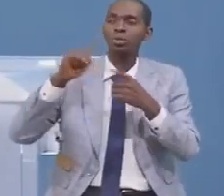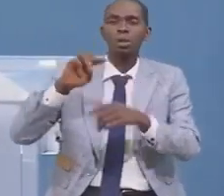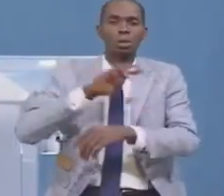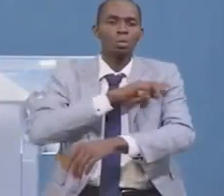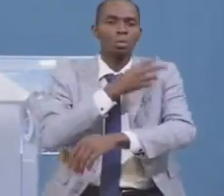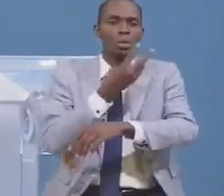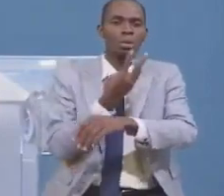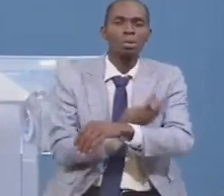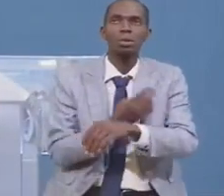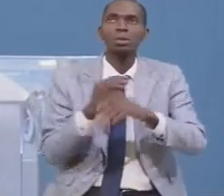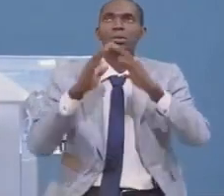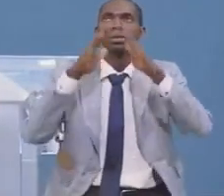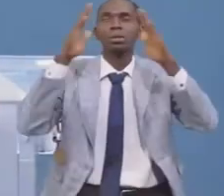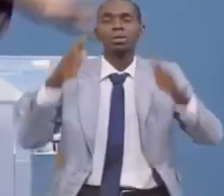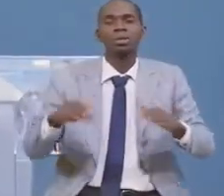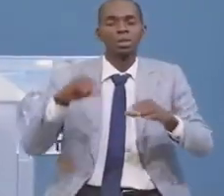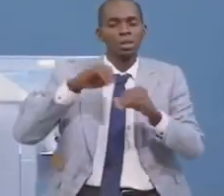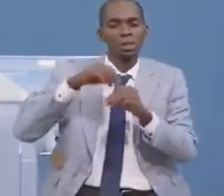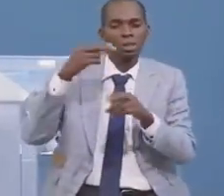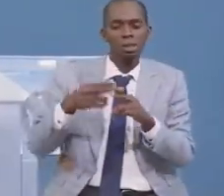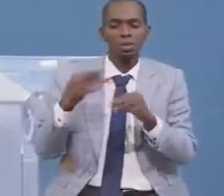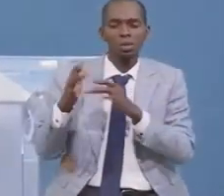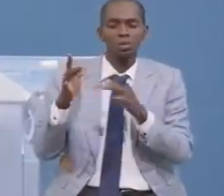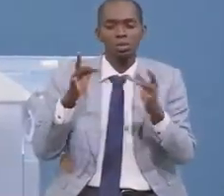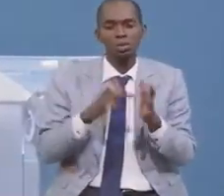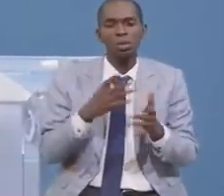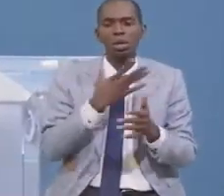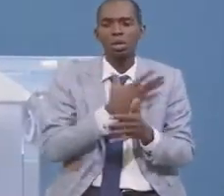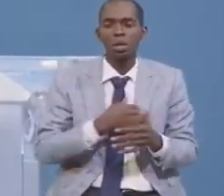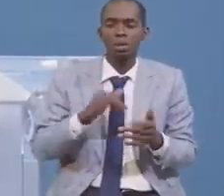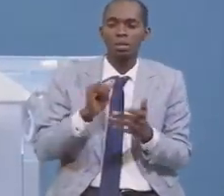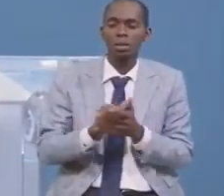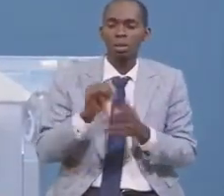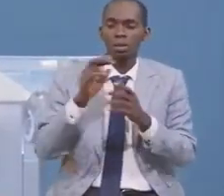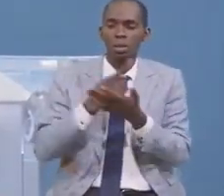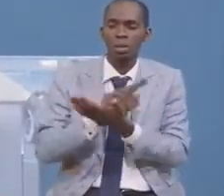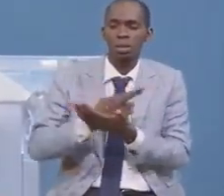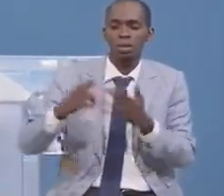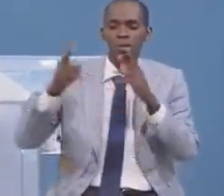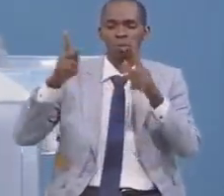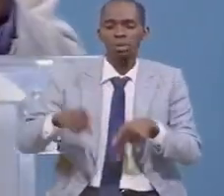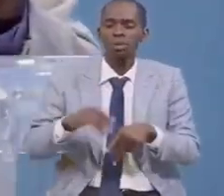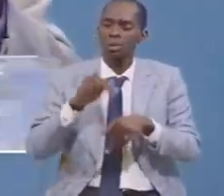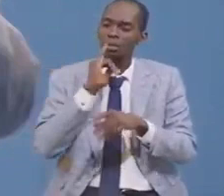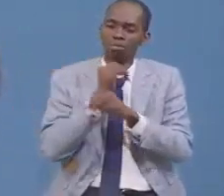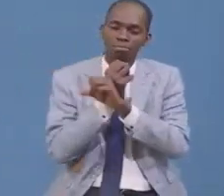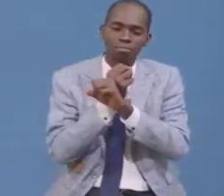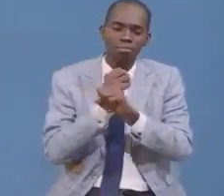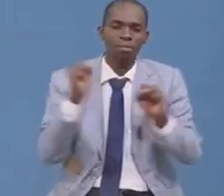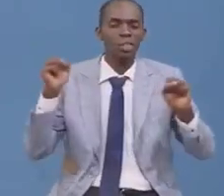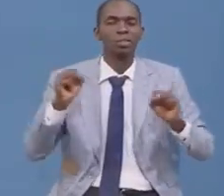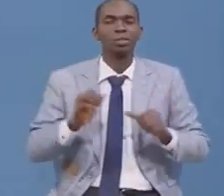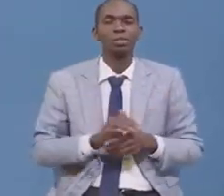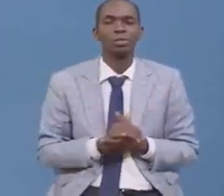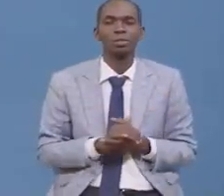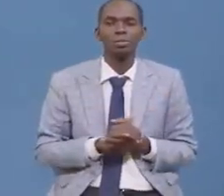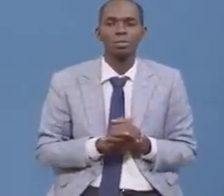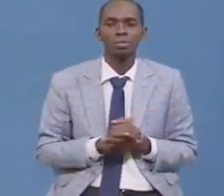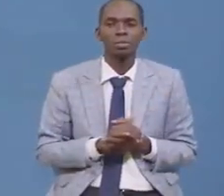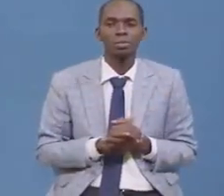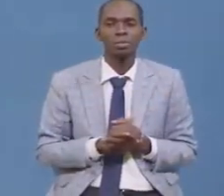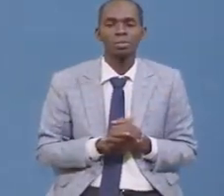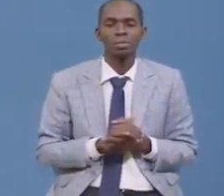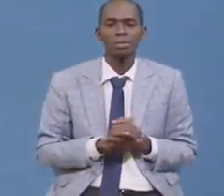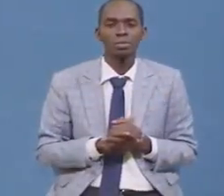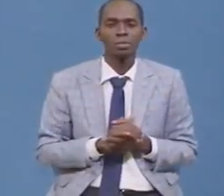of the name of Jesus. And he said, నీతిమంతులైన వారు యేసునే నామములోనికి ఆశ్రయ దుర్గములోనికి